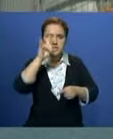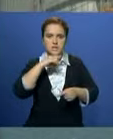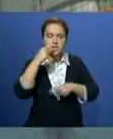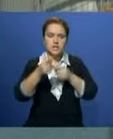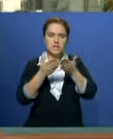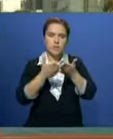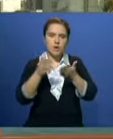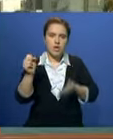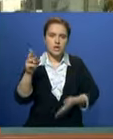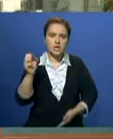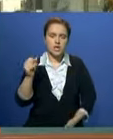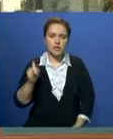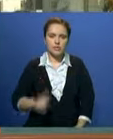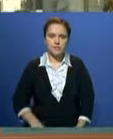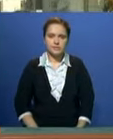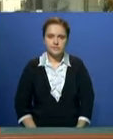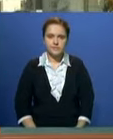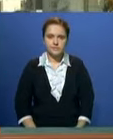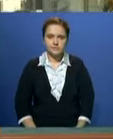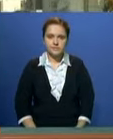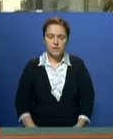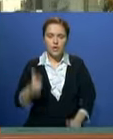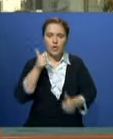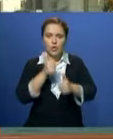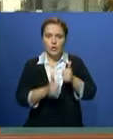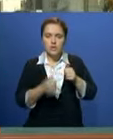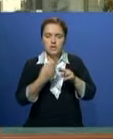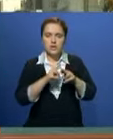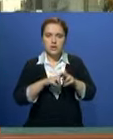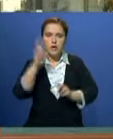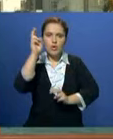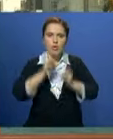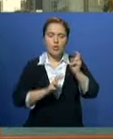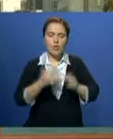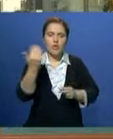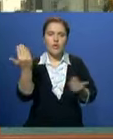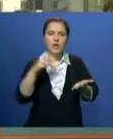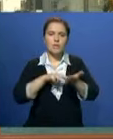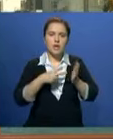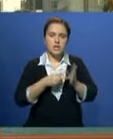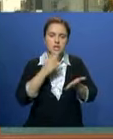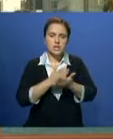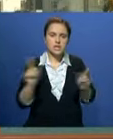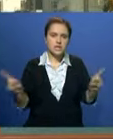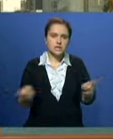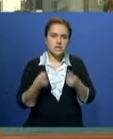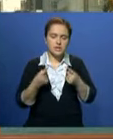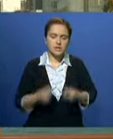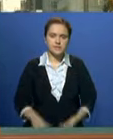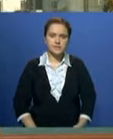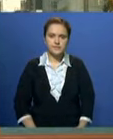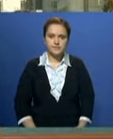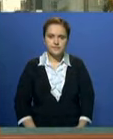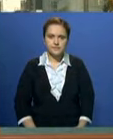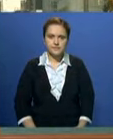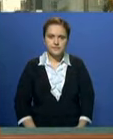Актау. У каждого перспективного предприятия есть свои планы развития. Какие планы развития у Актауского морского порта? Помимо нового строительства, которое